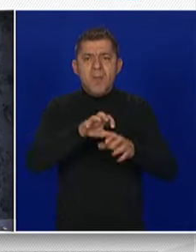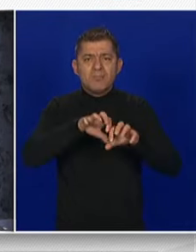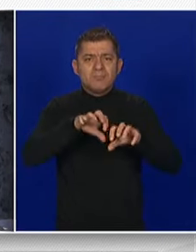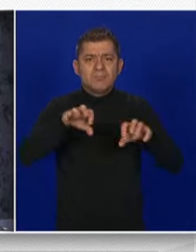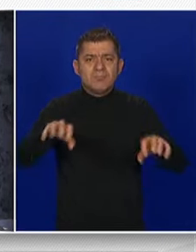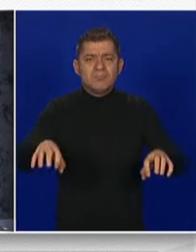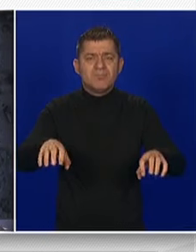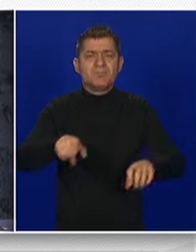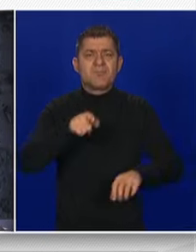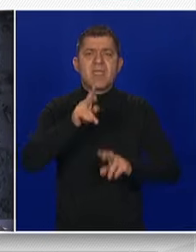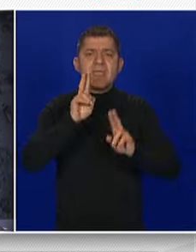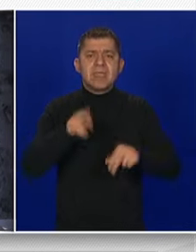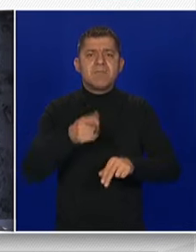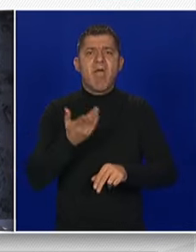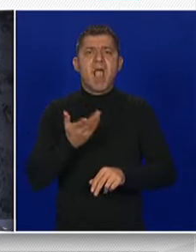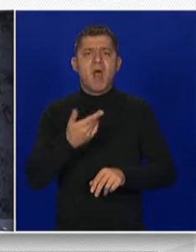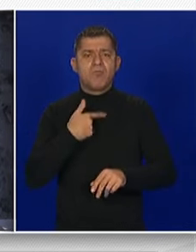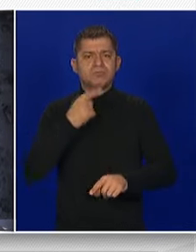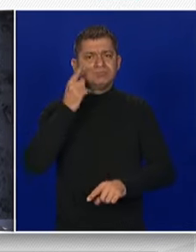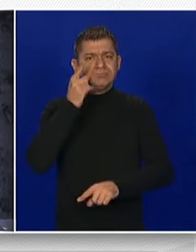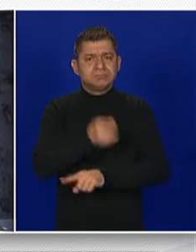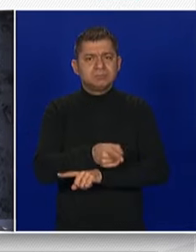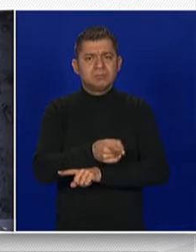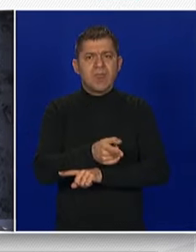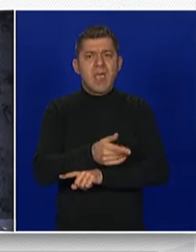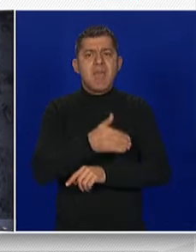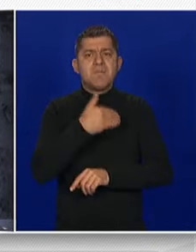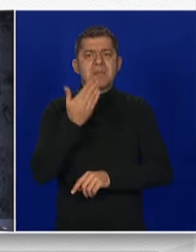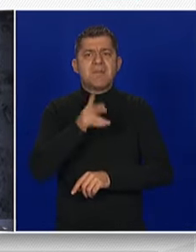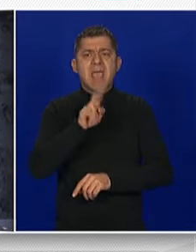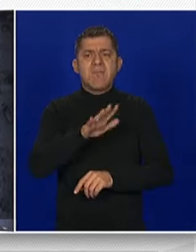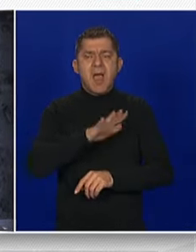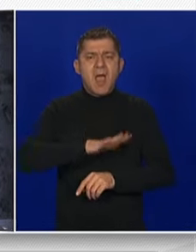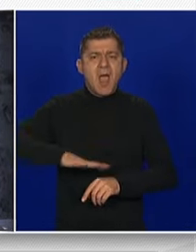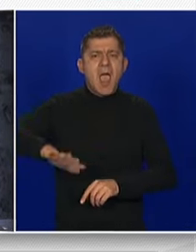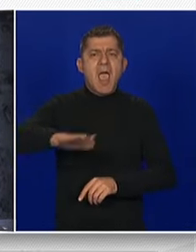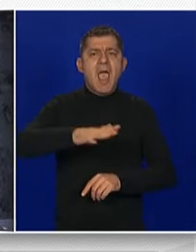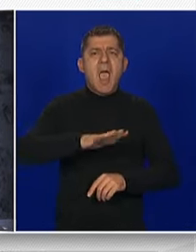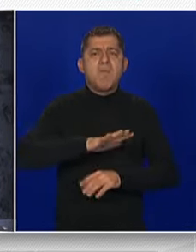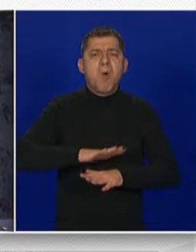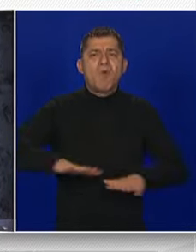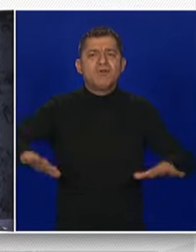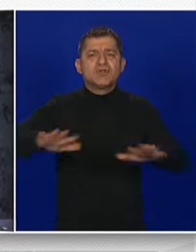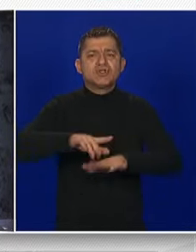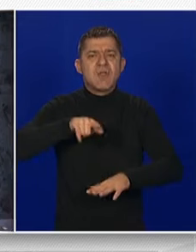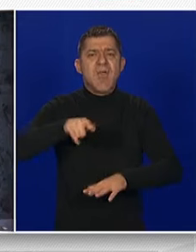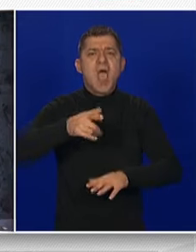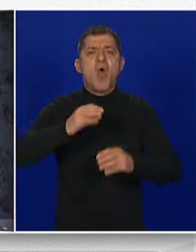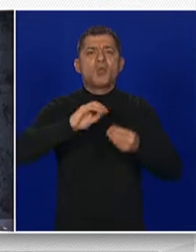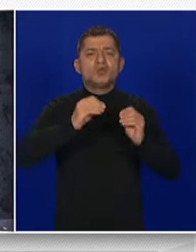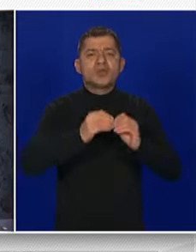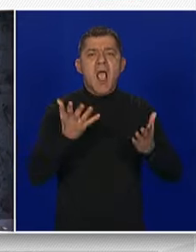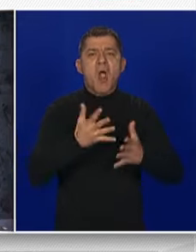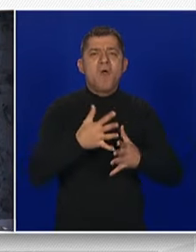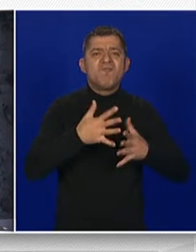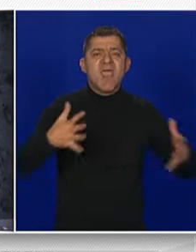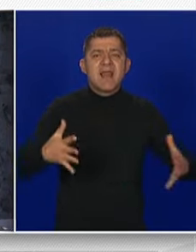određuju te grupacije prema neto površini prodajnog prostora prodavaonice ili